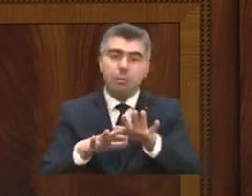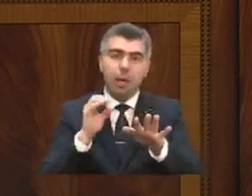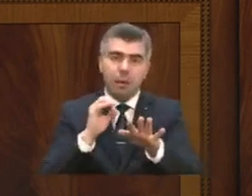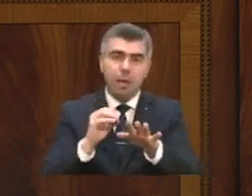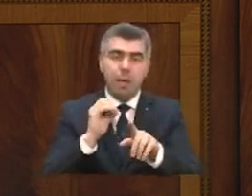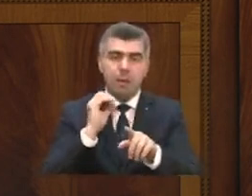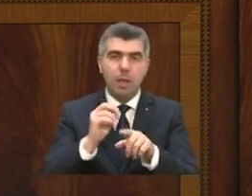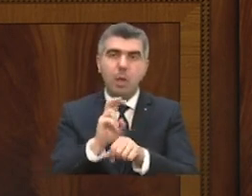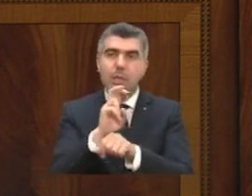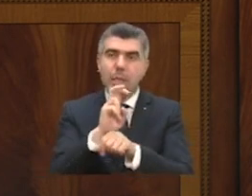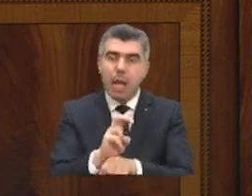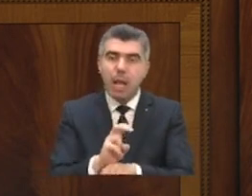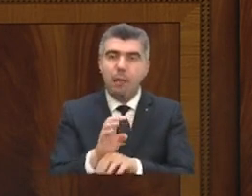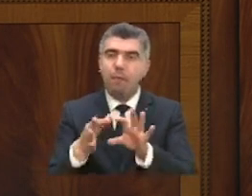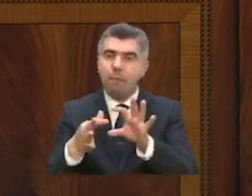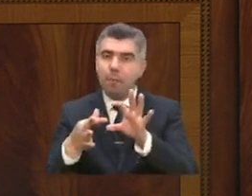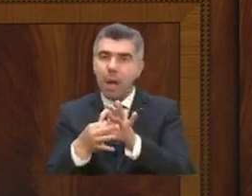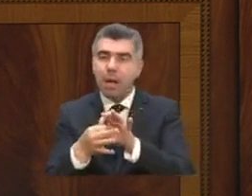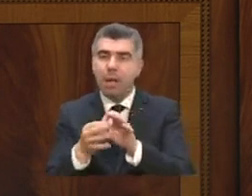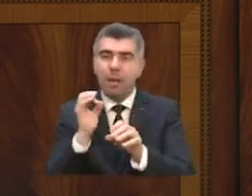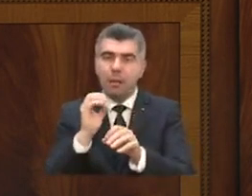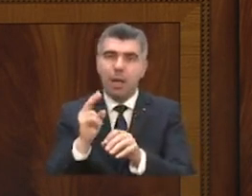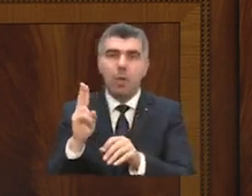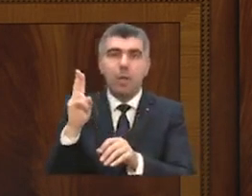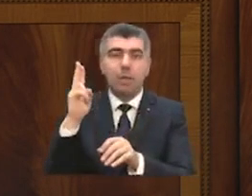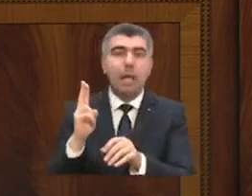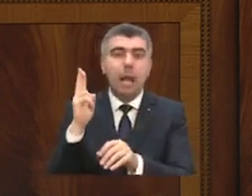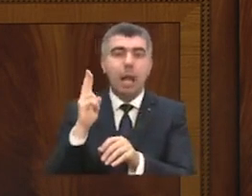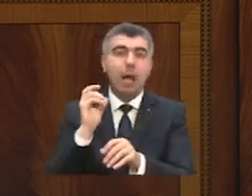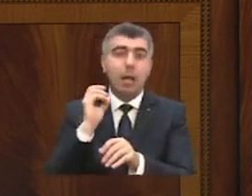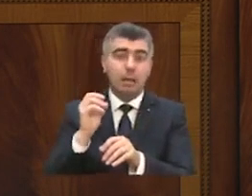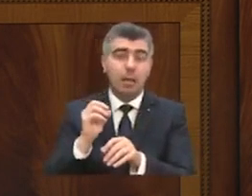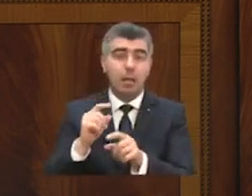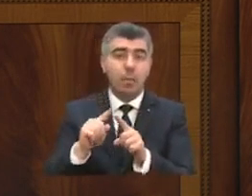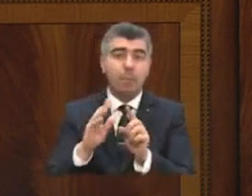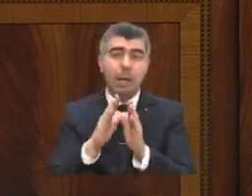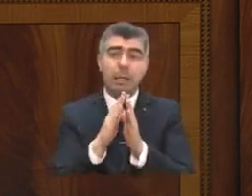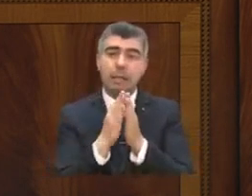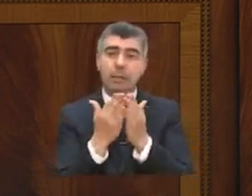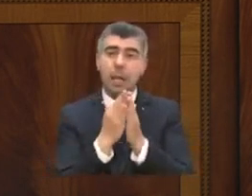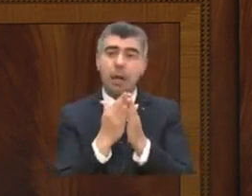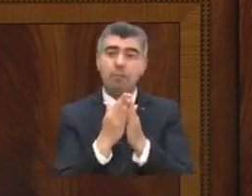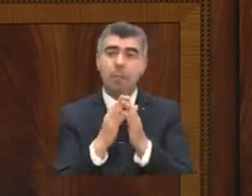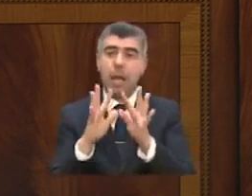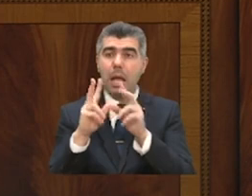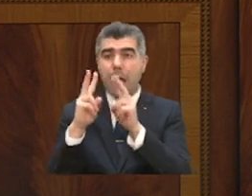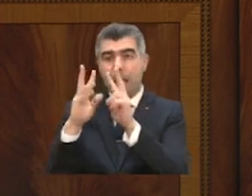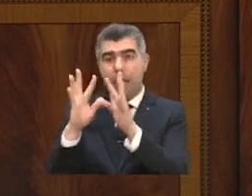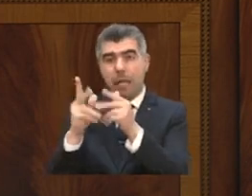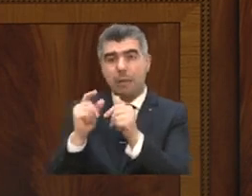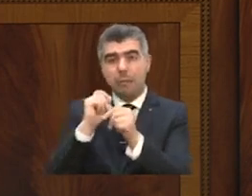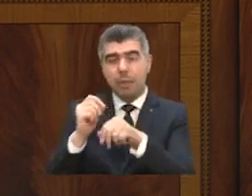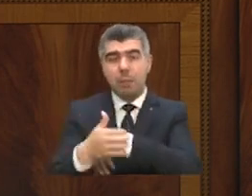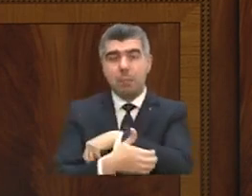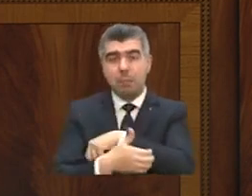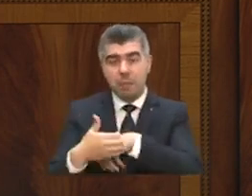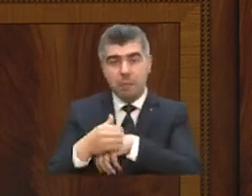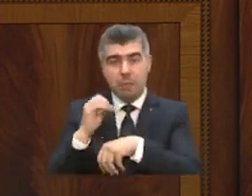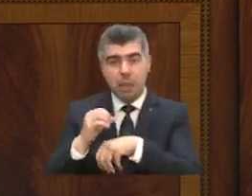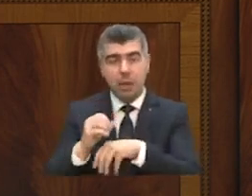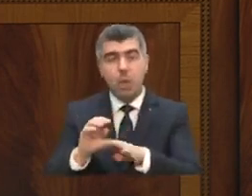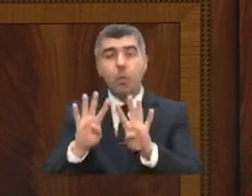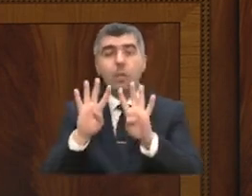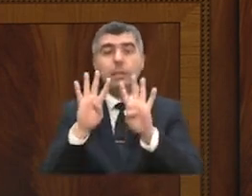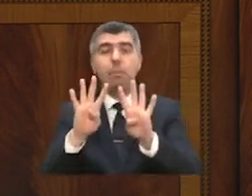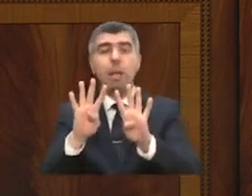أوراش وفرصة، وتفعيل مشروع السجل الاجتماعي وتخصيص حوالي 8 ديال المليار ديال